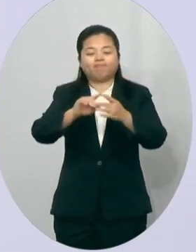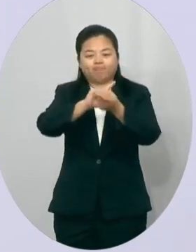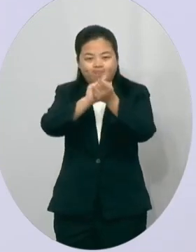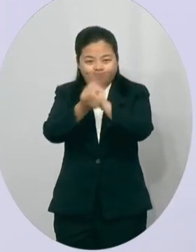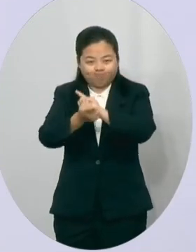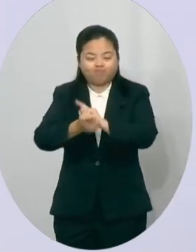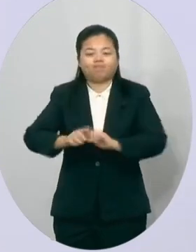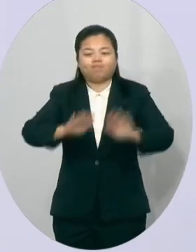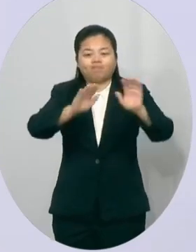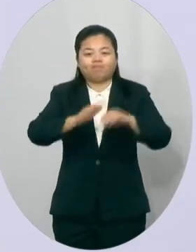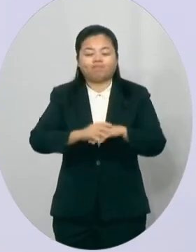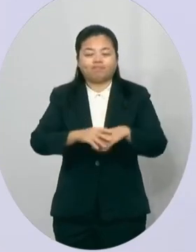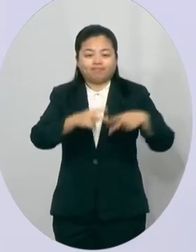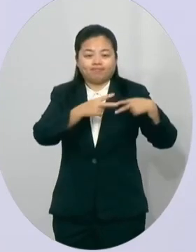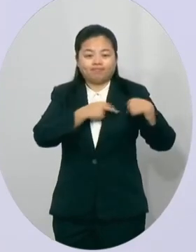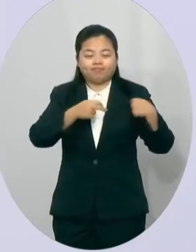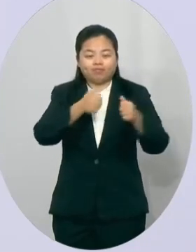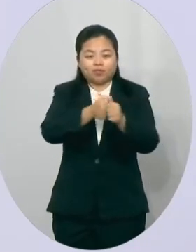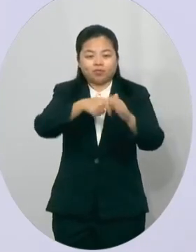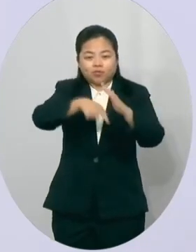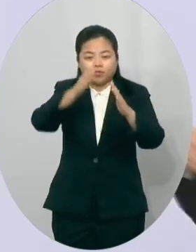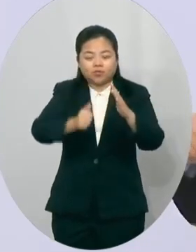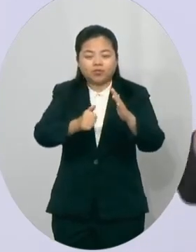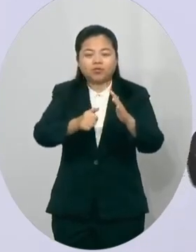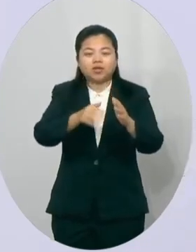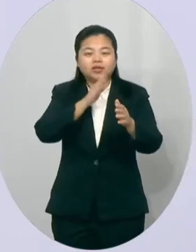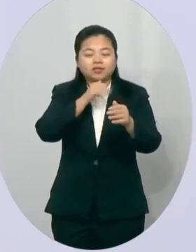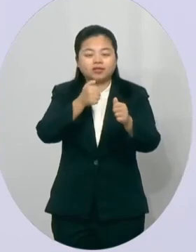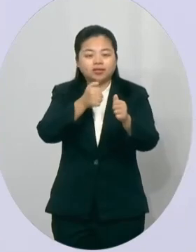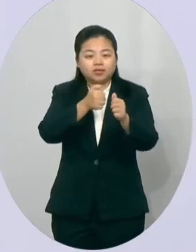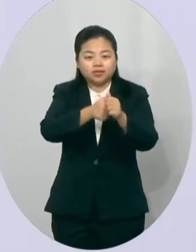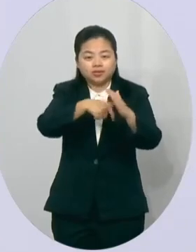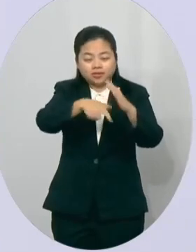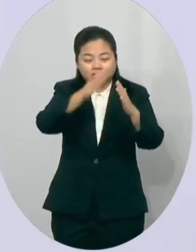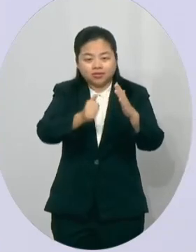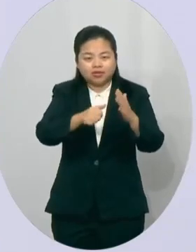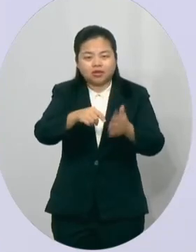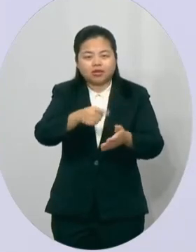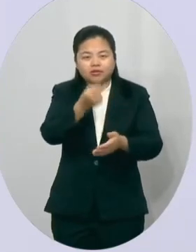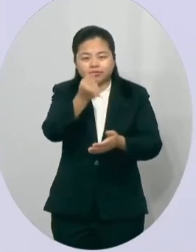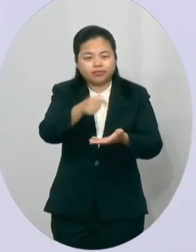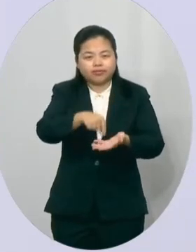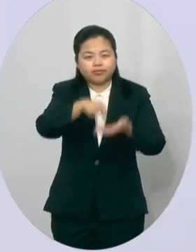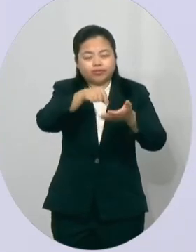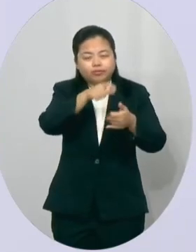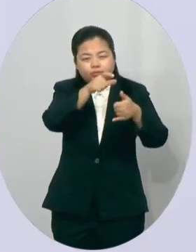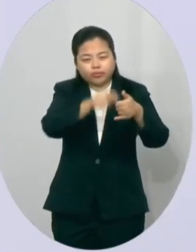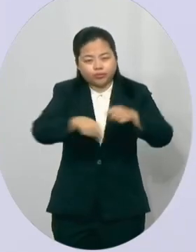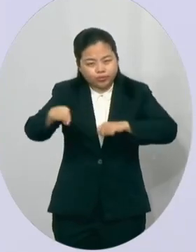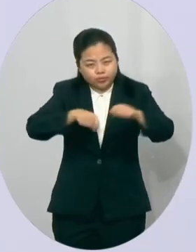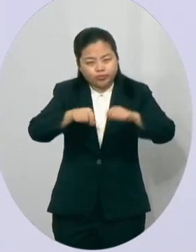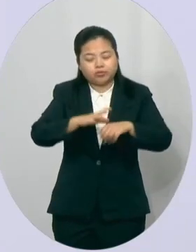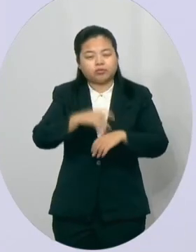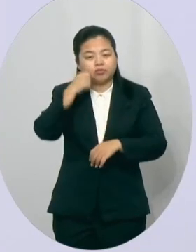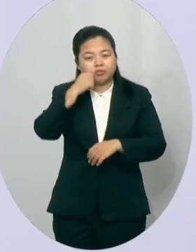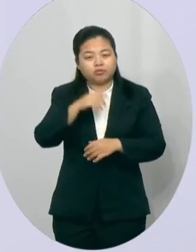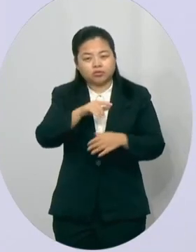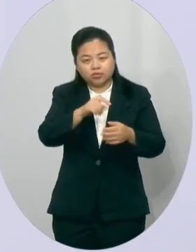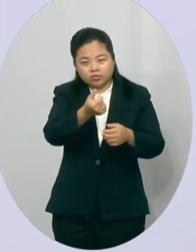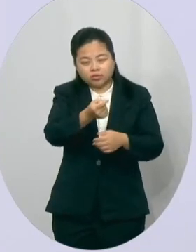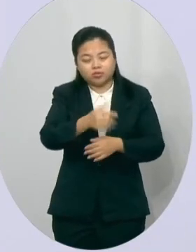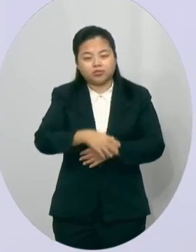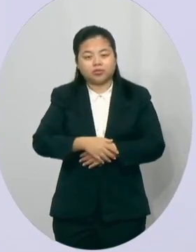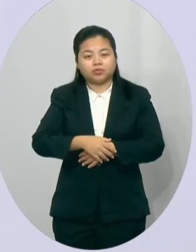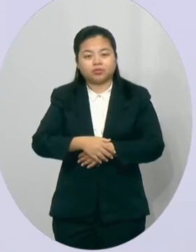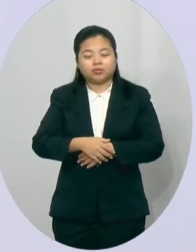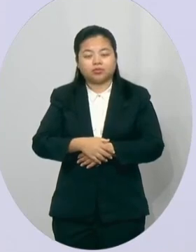型。蔡副院长贵为立法院副院长之后很少提案，但是他最近他之前提的一个案